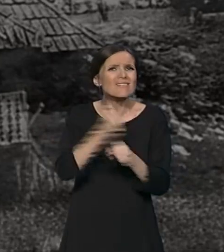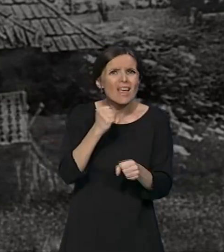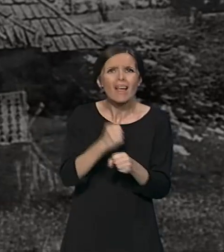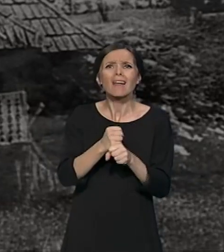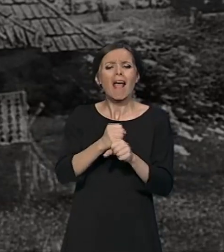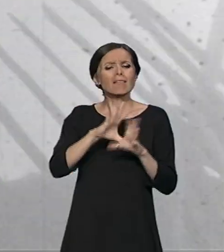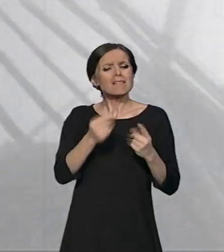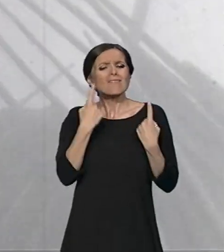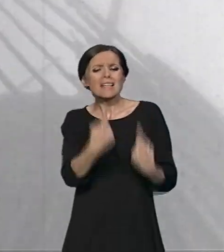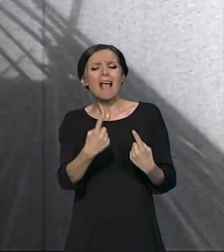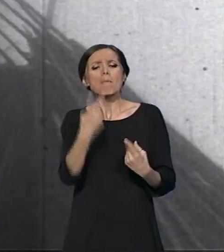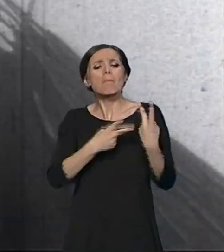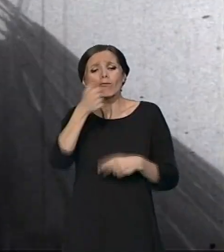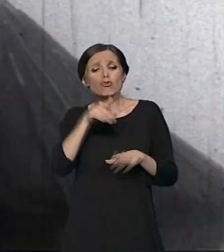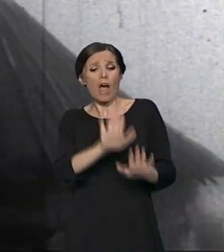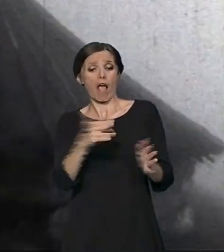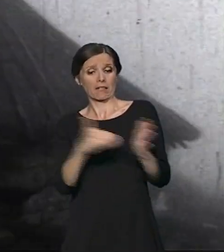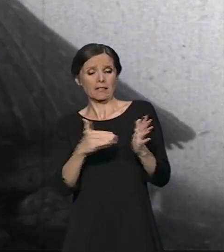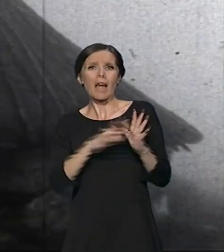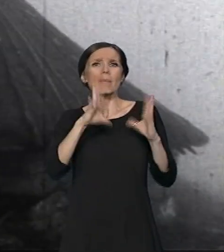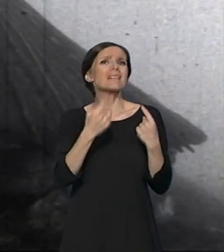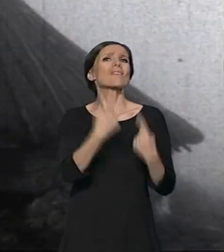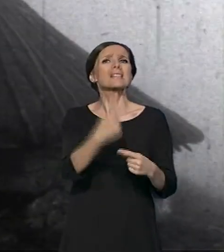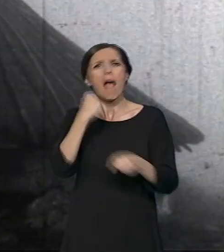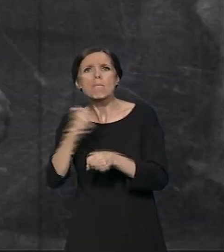proizvodi sve što joj treba.